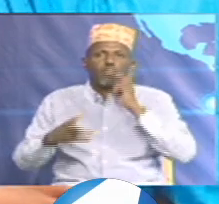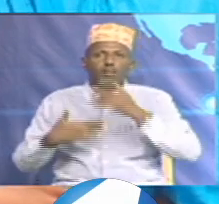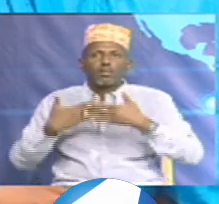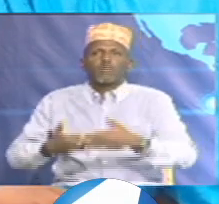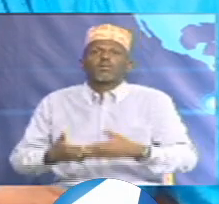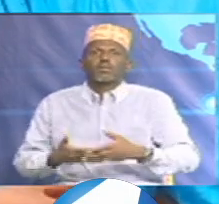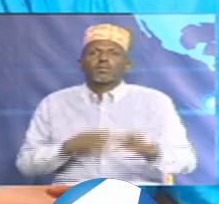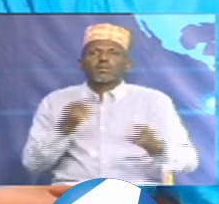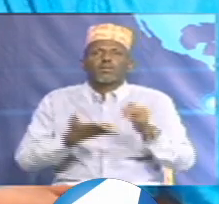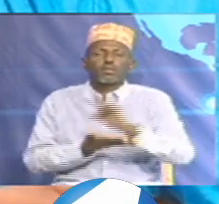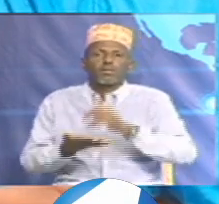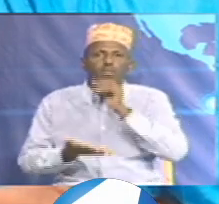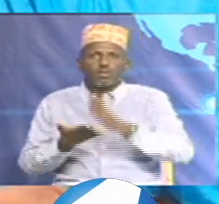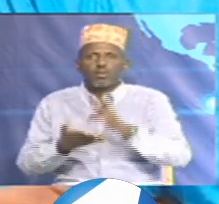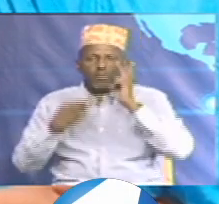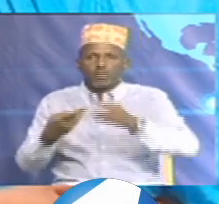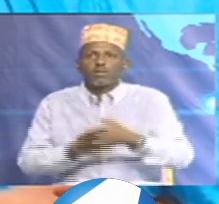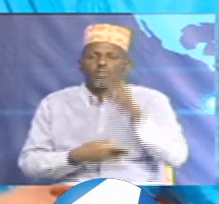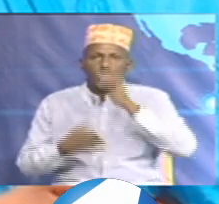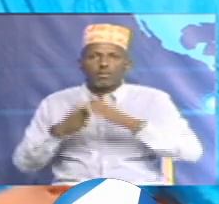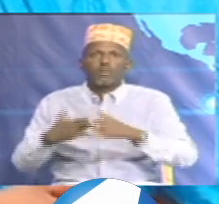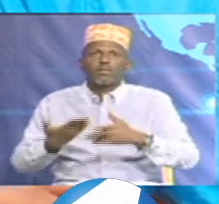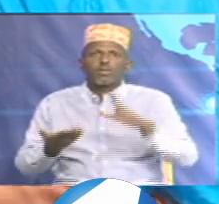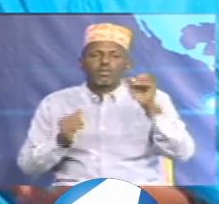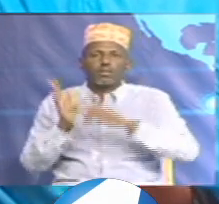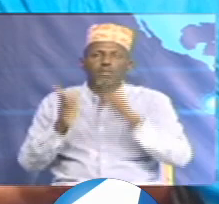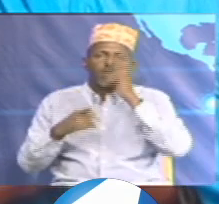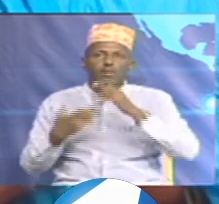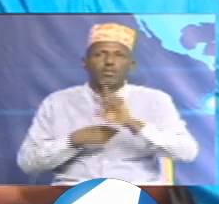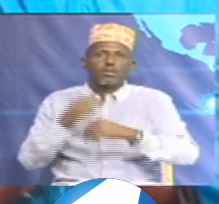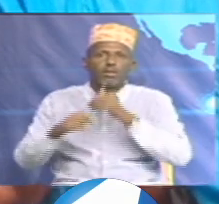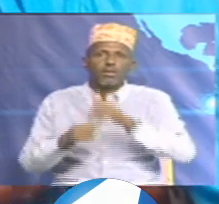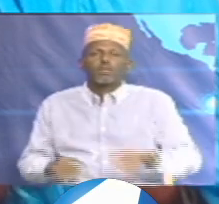majorité pour le scrutin présidentiel du 9 avril prochain.